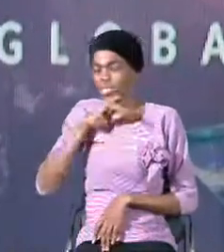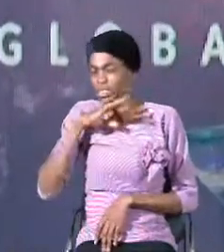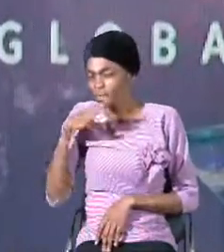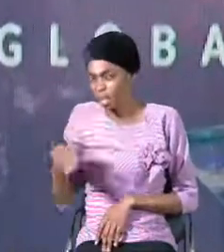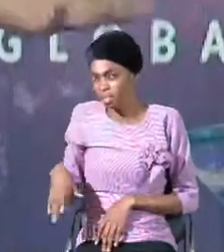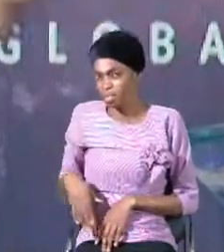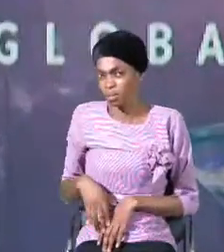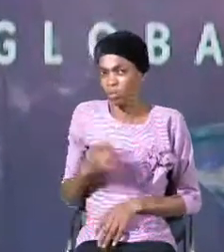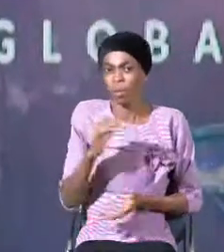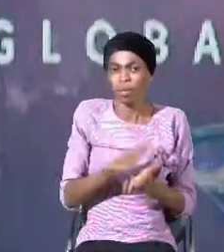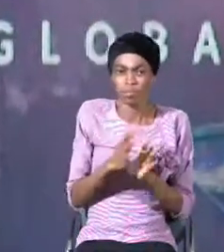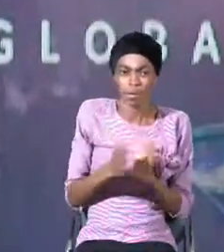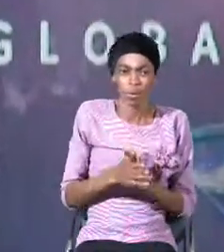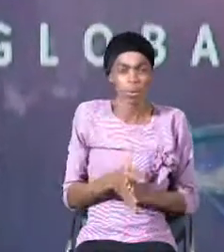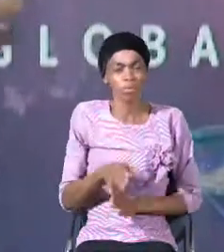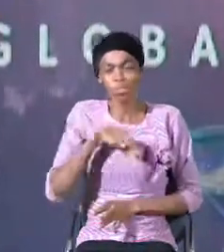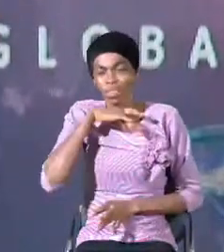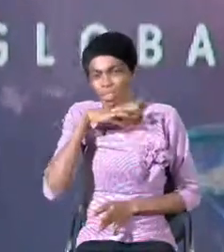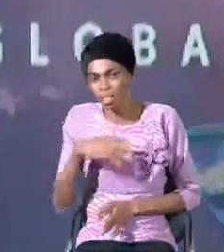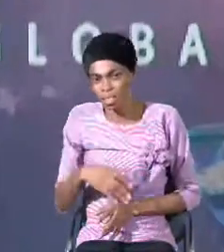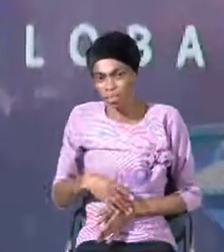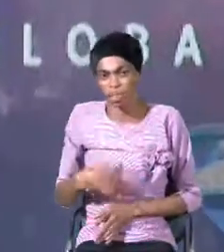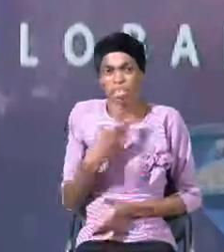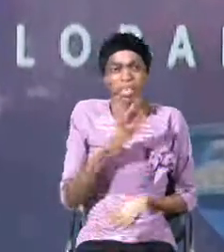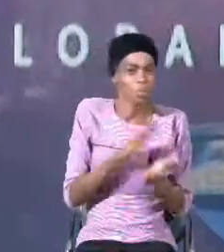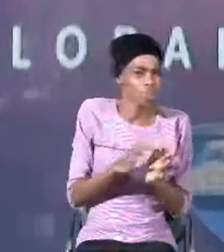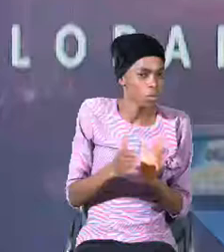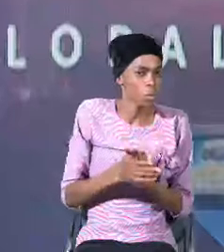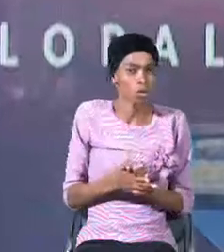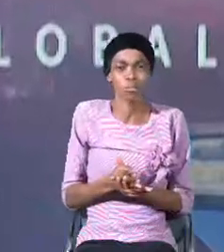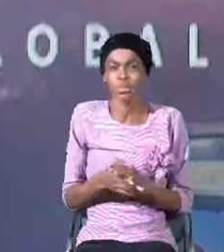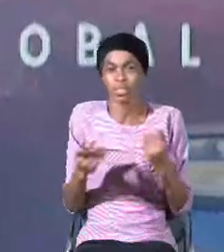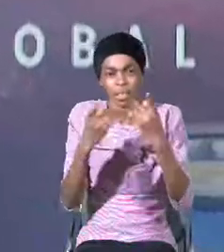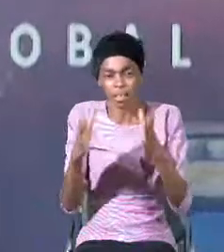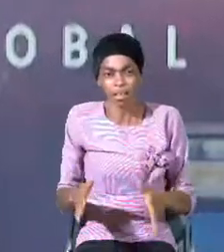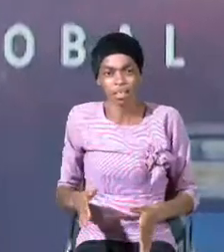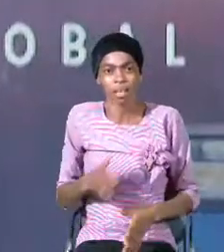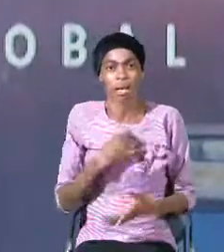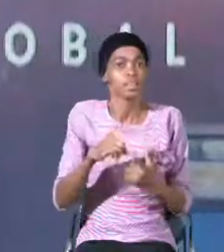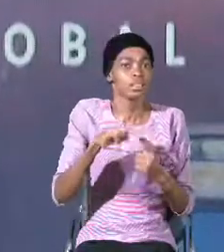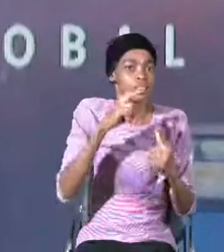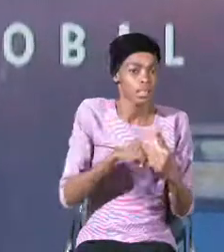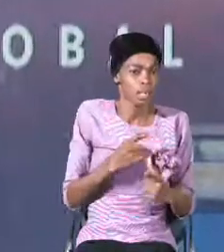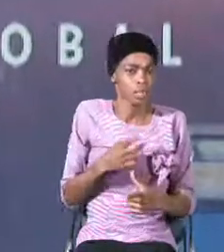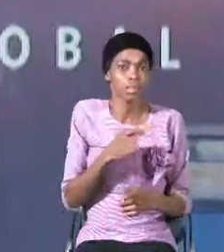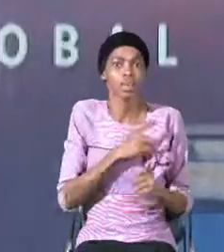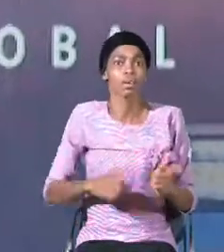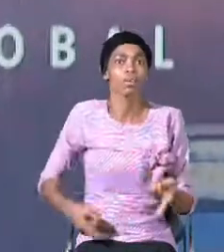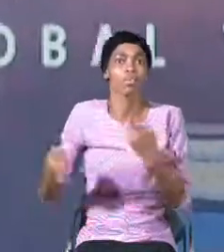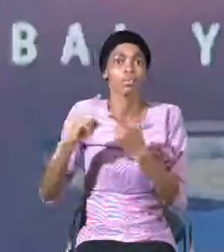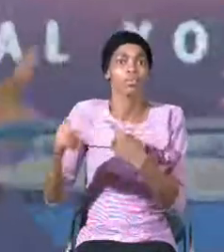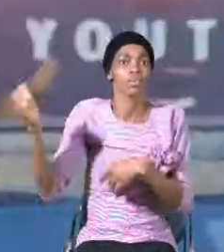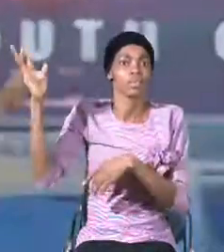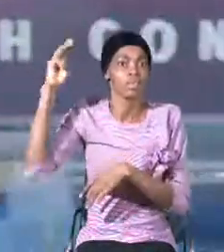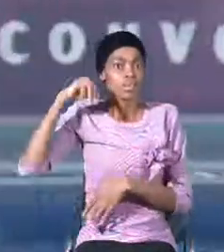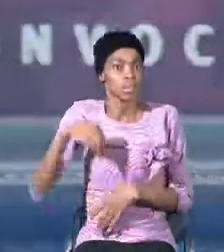Ils sont devenus gâchis. Ils sont devenus des médiocres. Ils sont devenus des mécréants. Dieu est venu vers eux